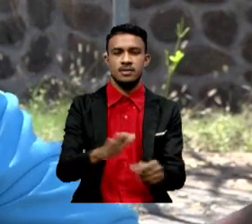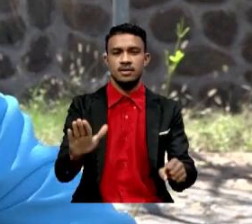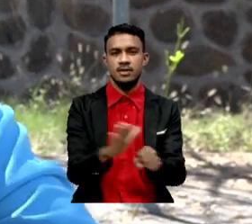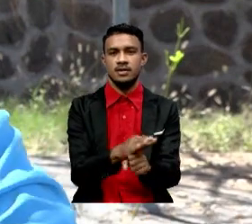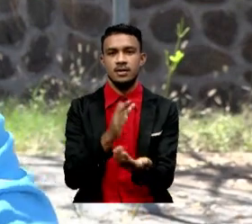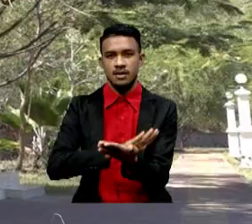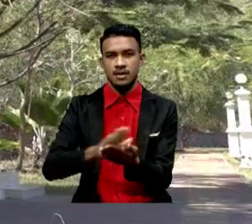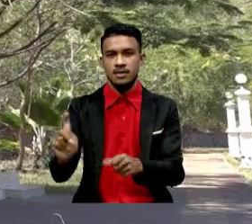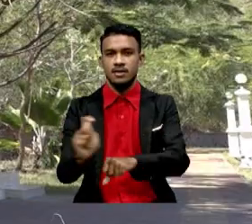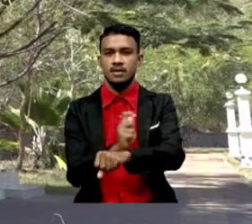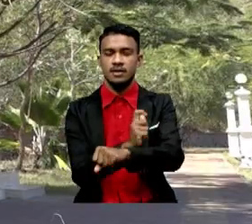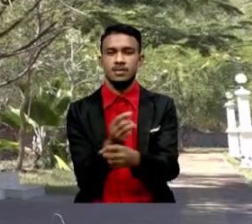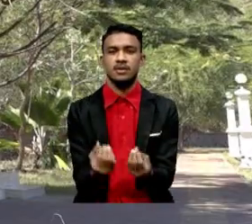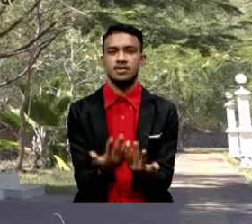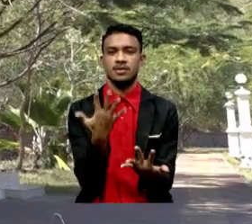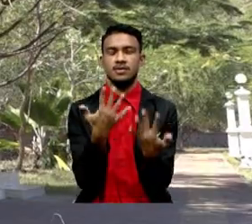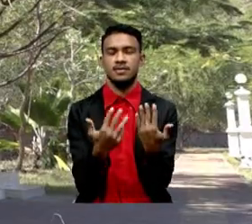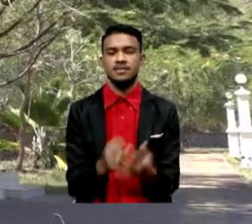serne persunu dia.